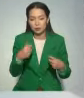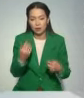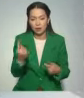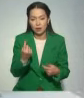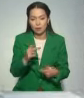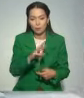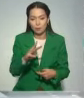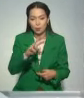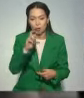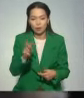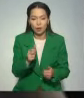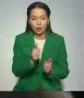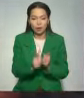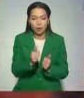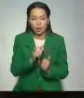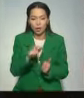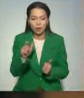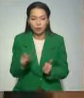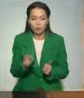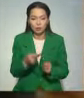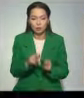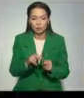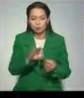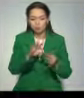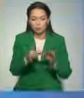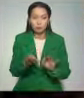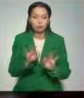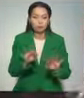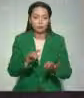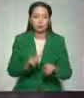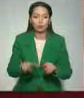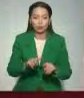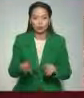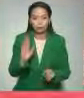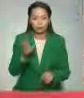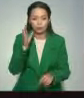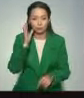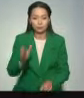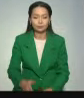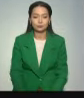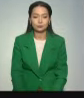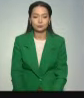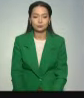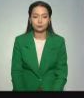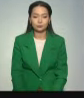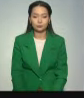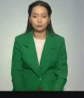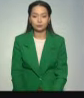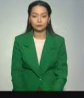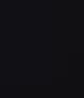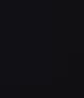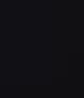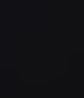одного миллиона долларов каждый ждать новых подробностей осталось недолго Яна Гладкова она разумбаева Астана